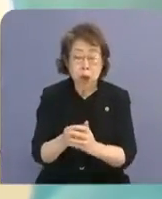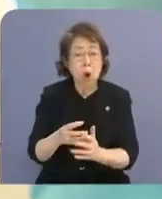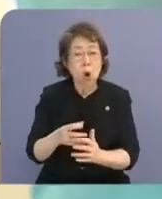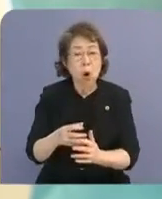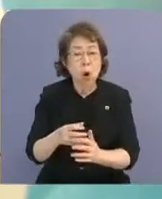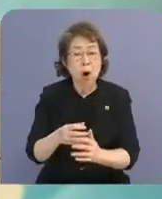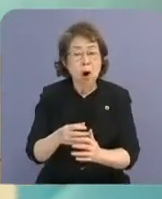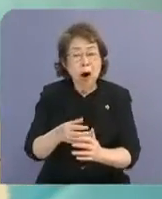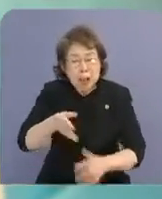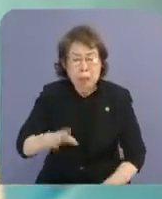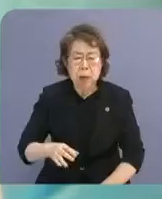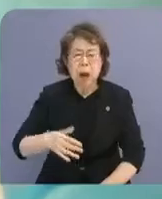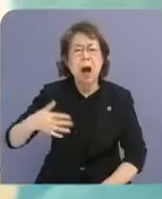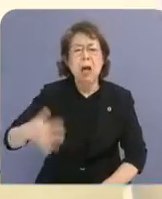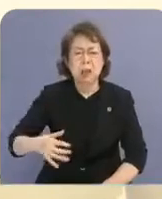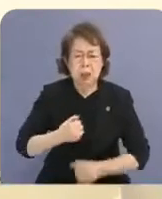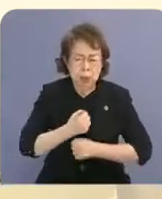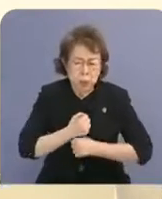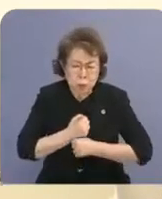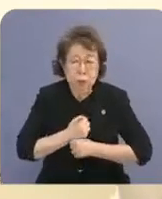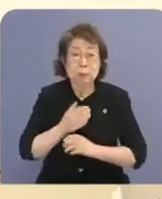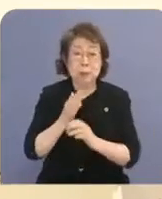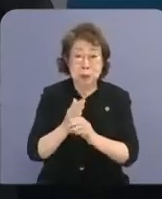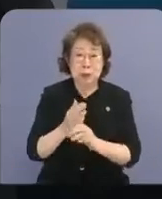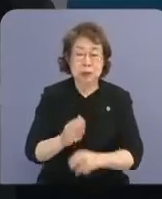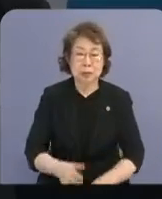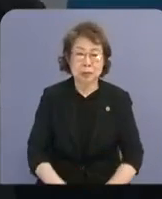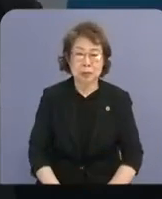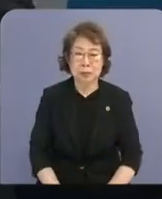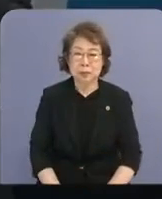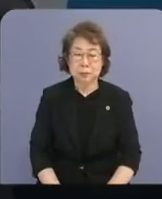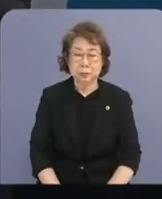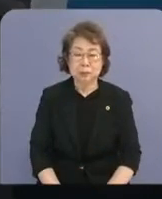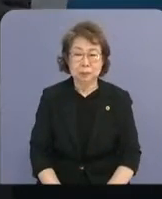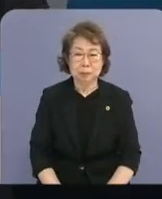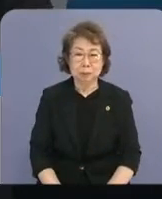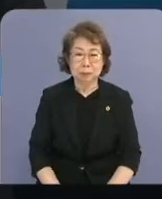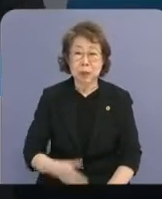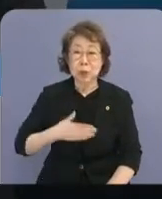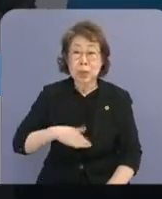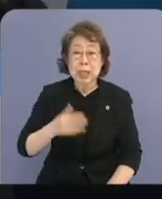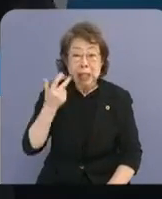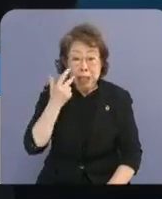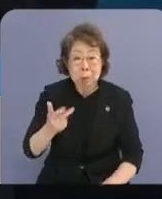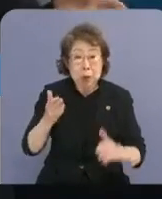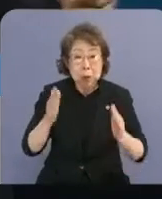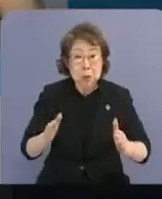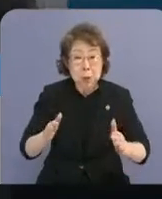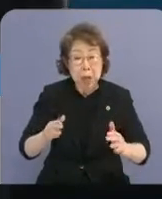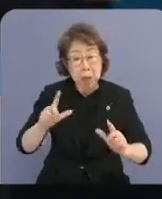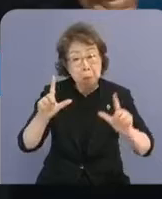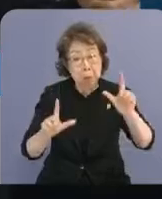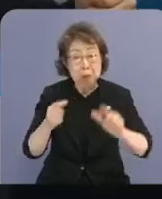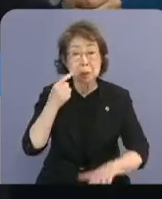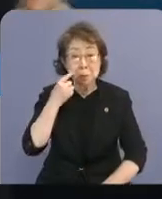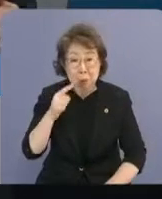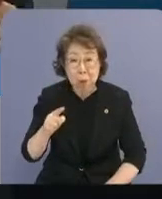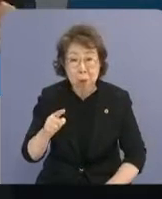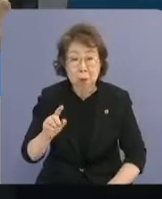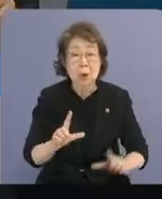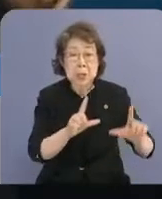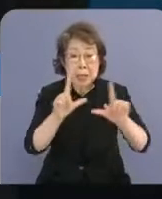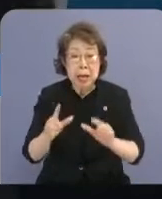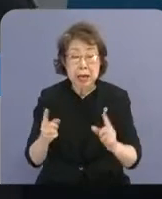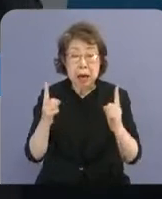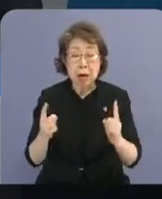요구에도 신중한 태도를 보이는 이유입니다 어 요 부분은 제게 이번주 유행 사항을 보고 아 저희가 생활